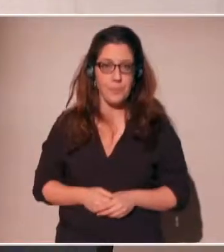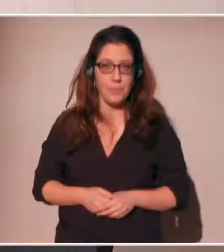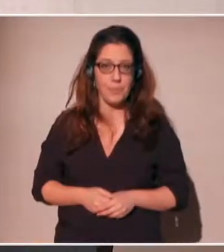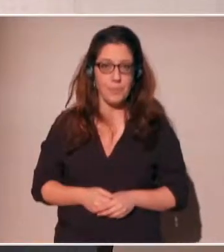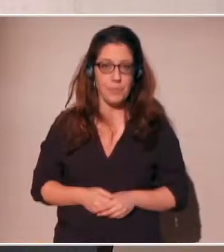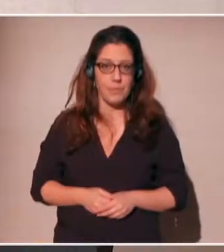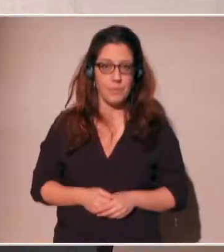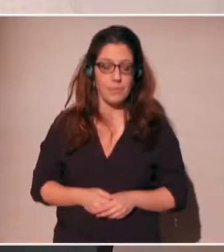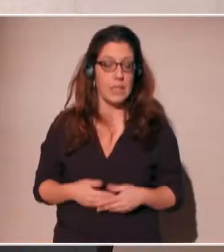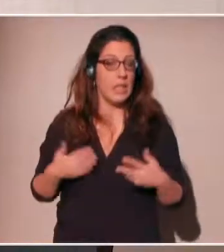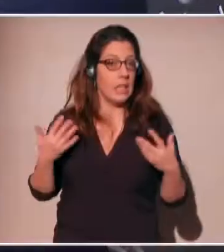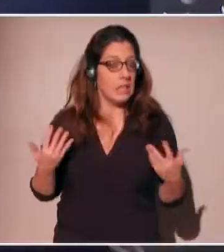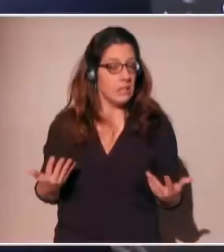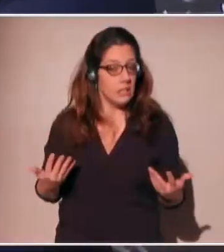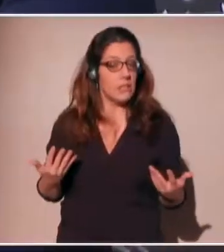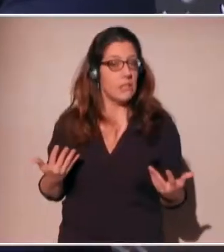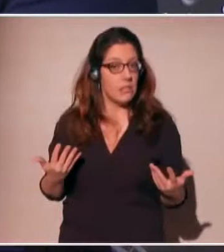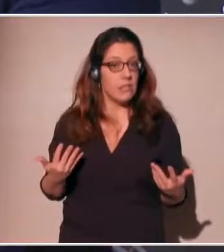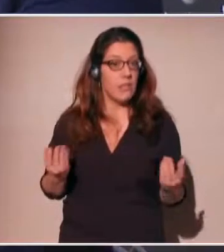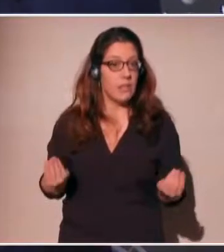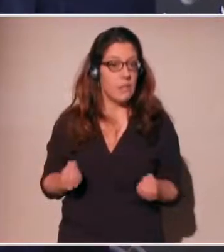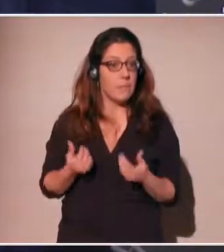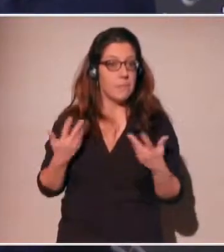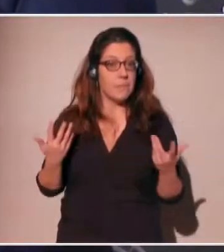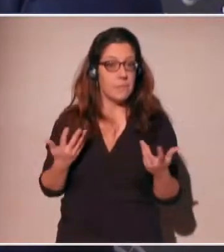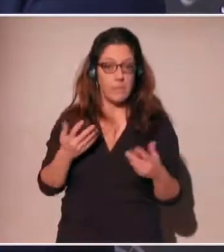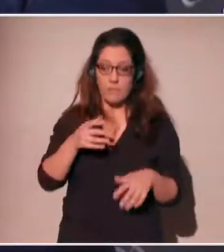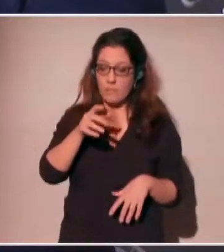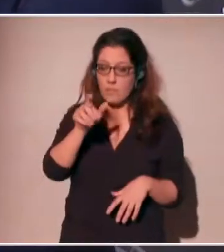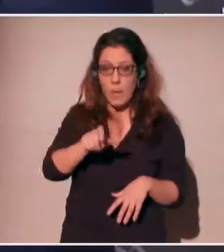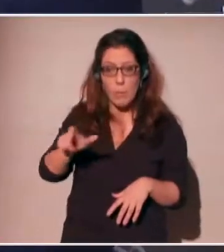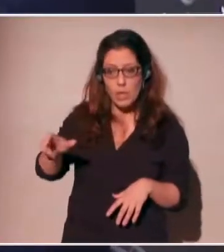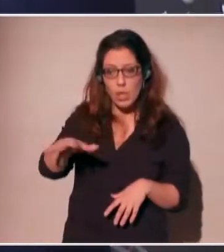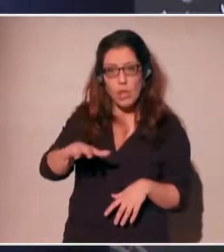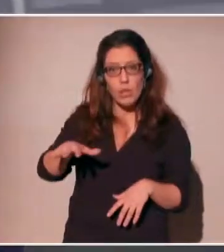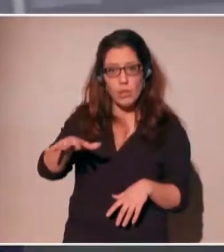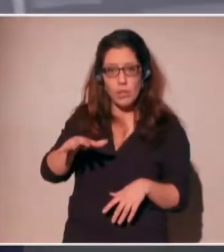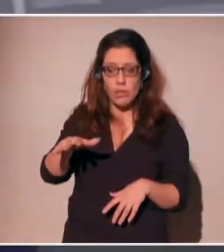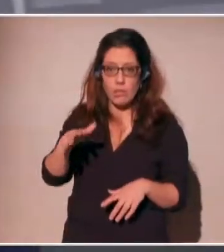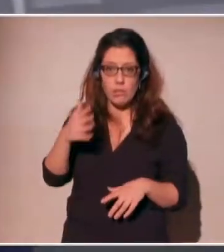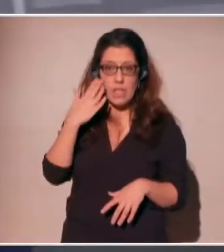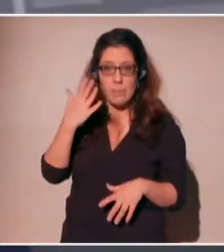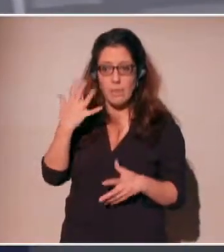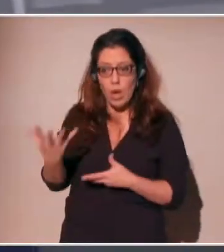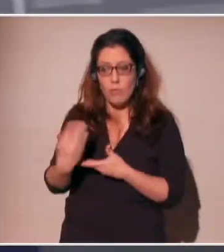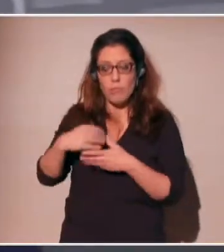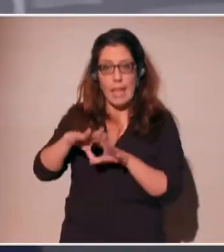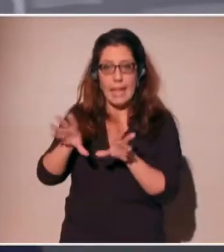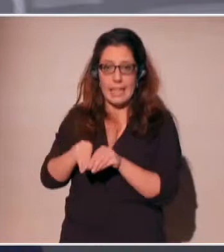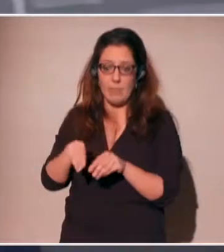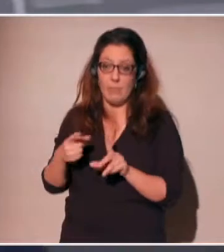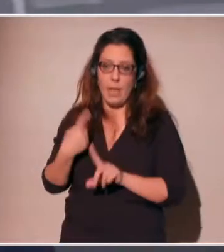c'est vraiment une valeur fondamentale de toute personne voulant travailler avec nous. Et donc, au sein